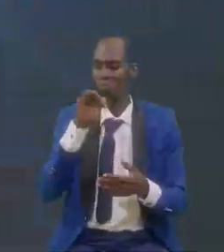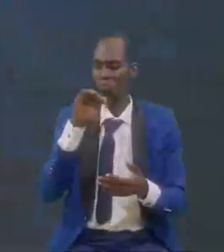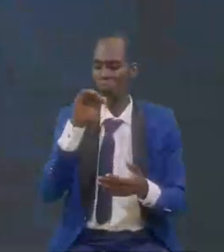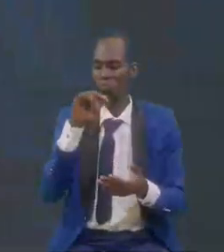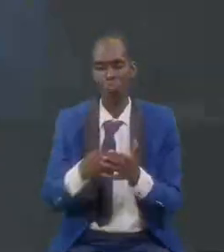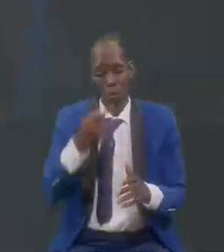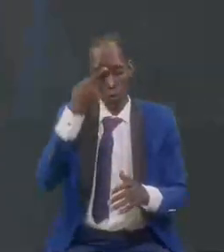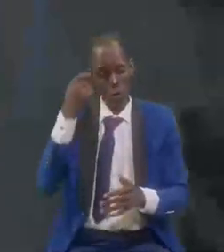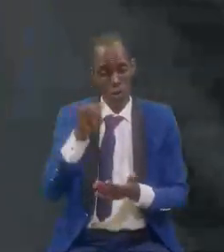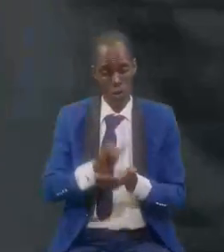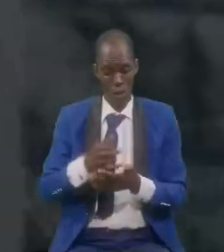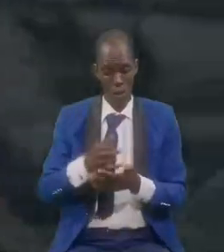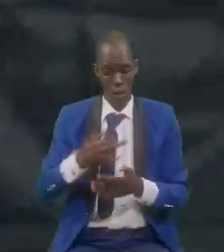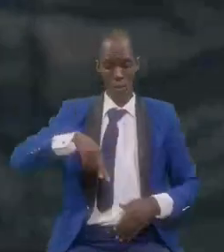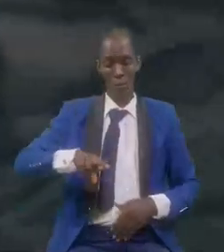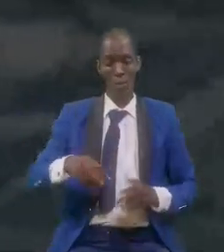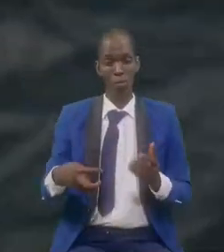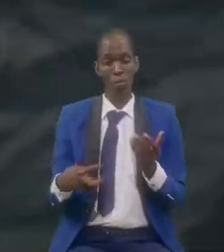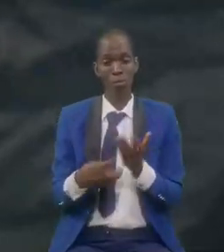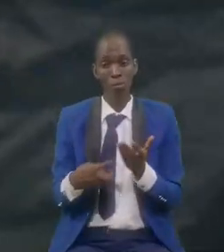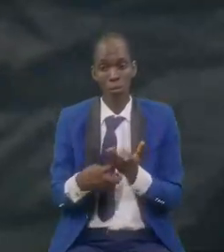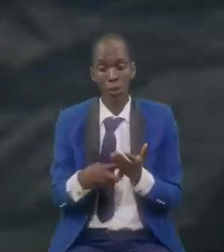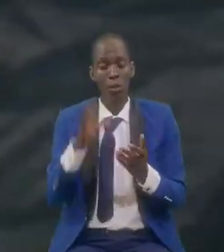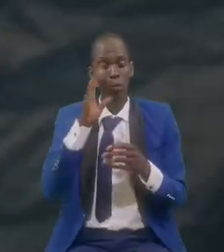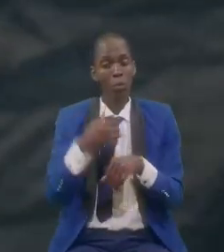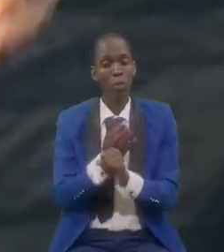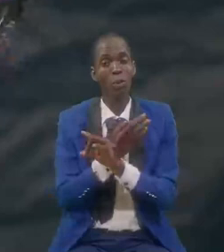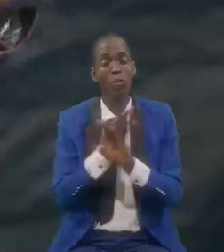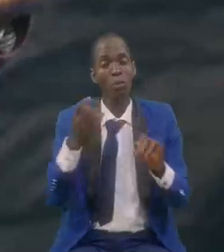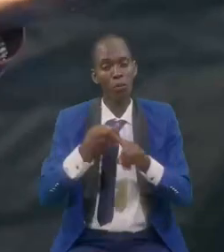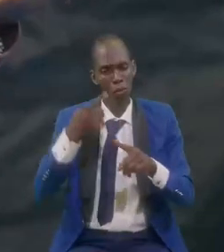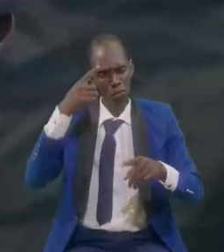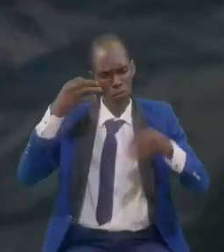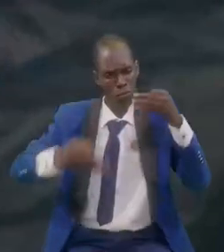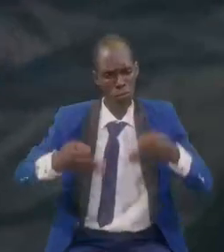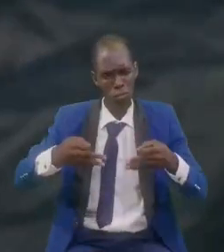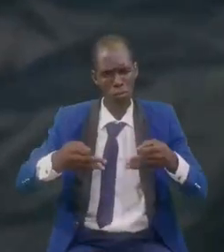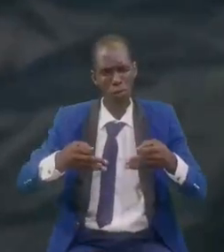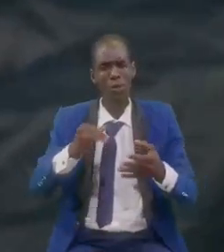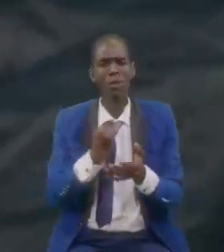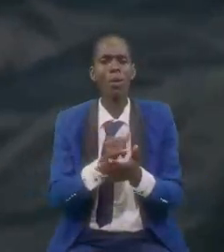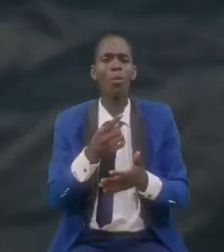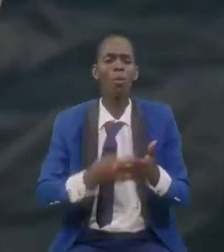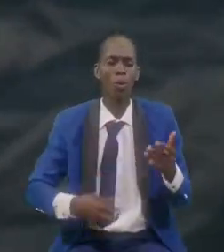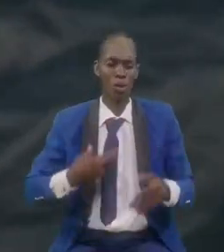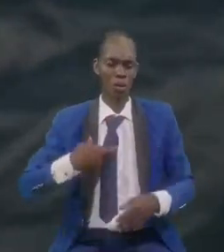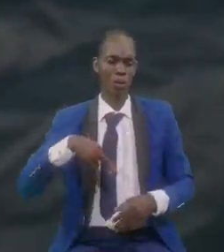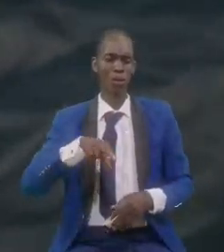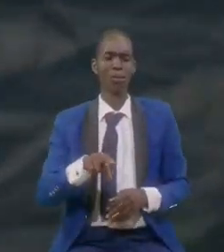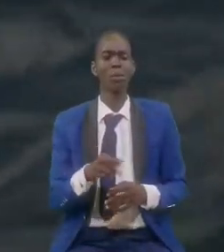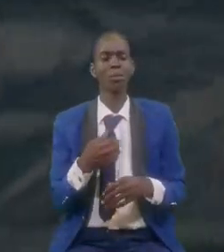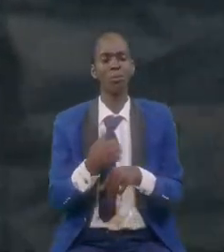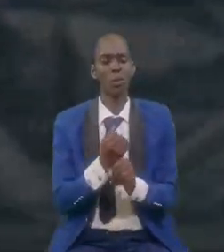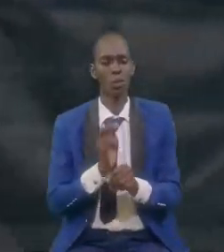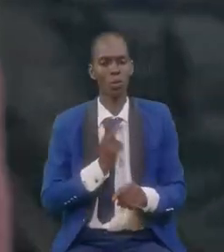parti. Et ça te libérera du jugement. C'est ce que la religion est devenue